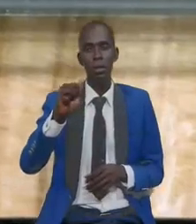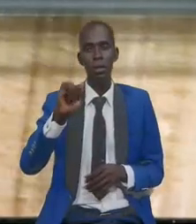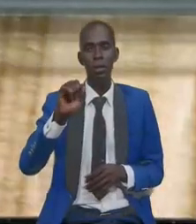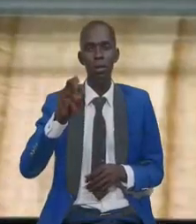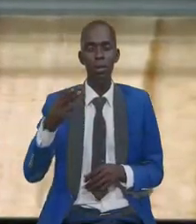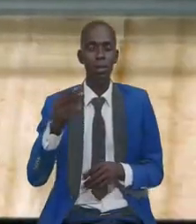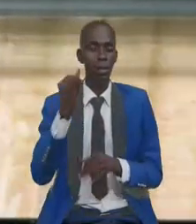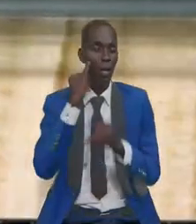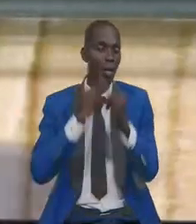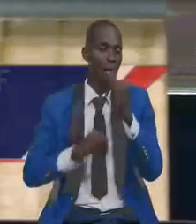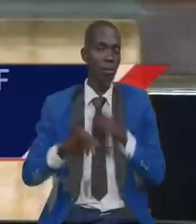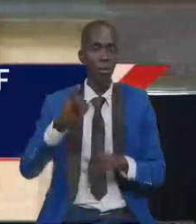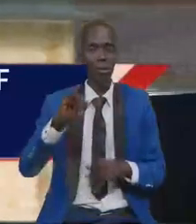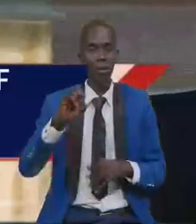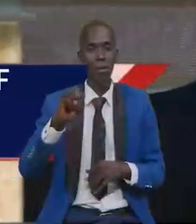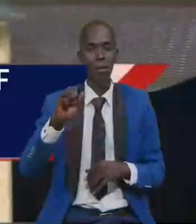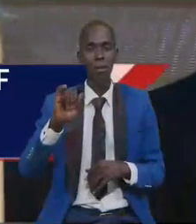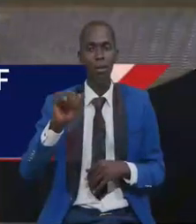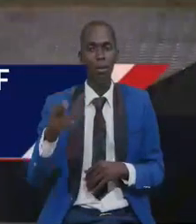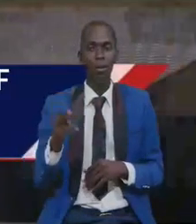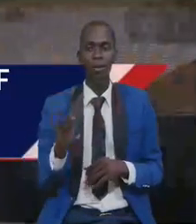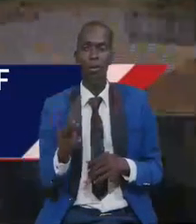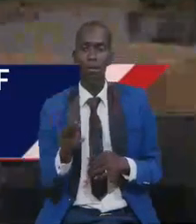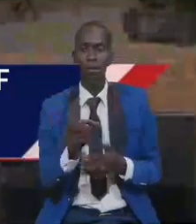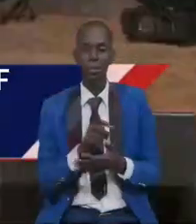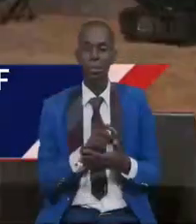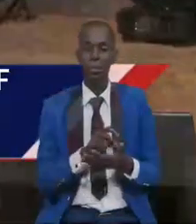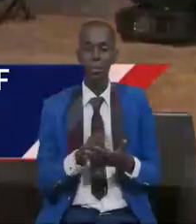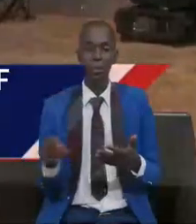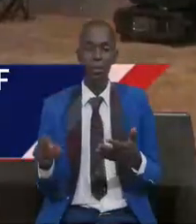Ésaïe 13, 11, l'interprétation effroyable,